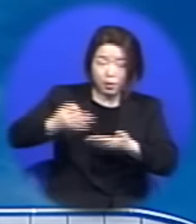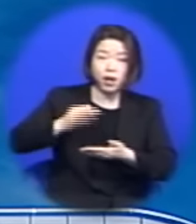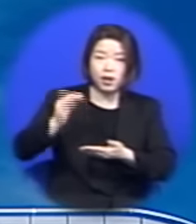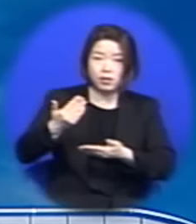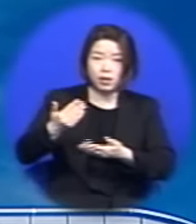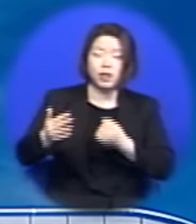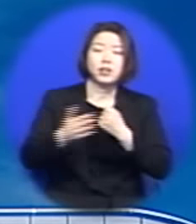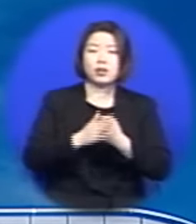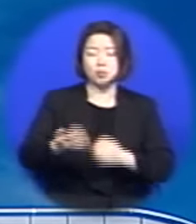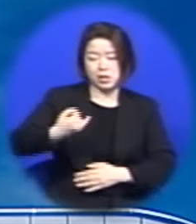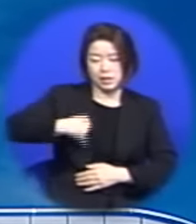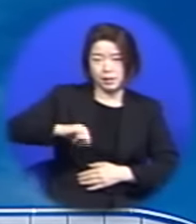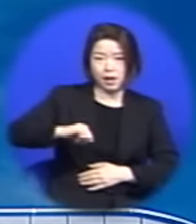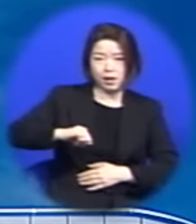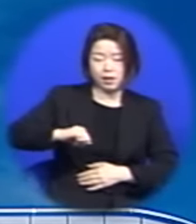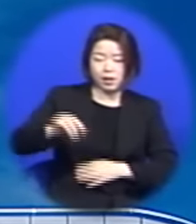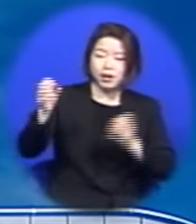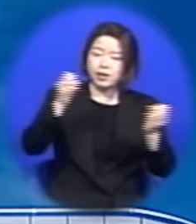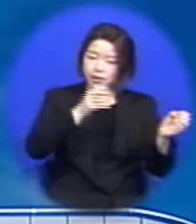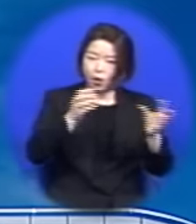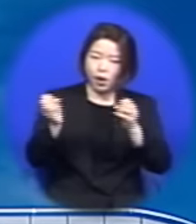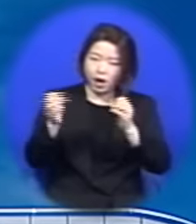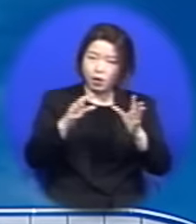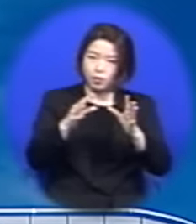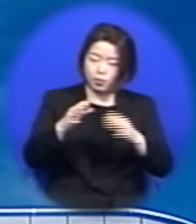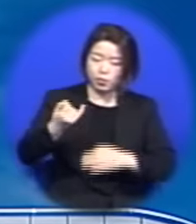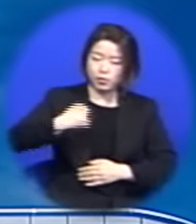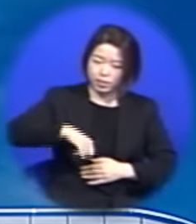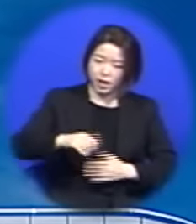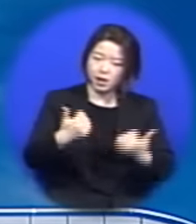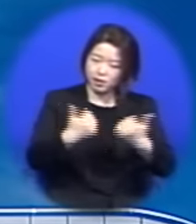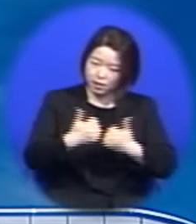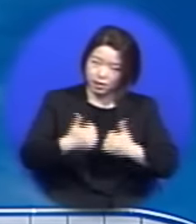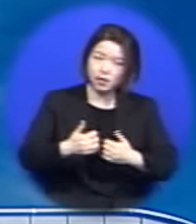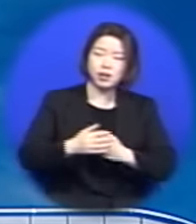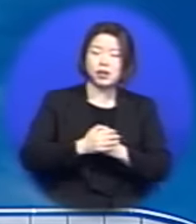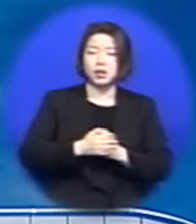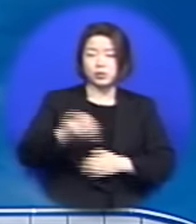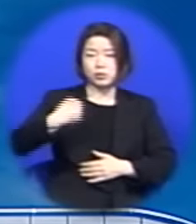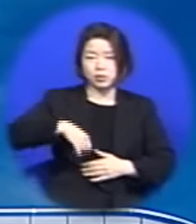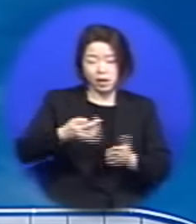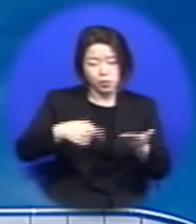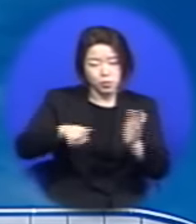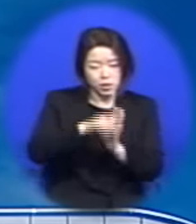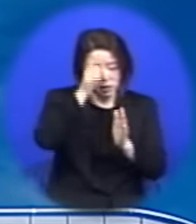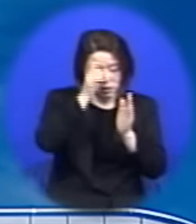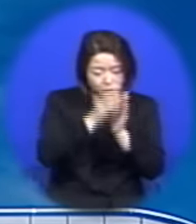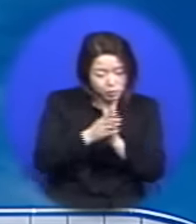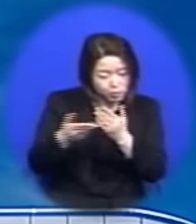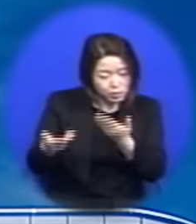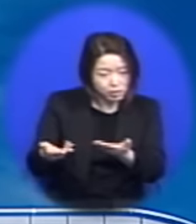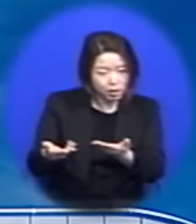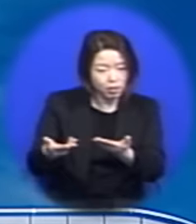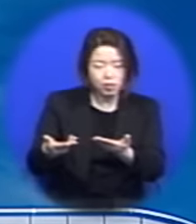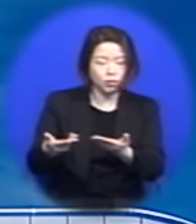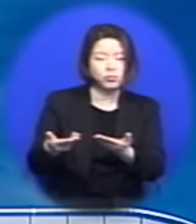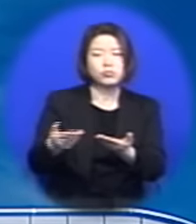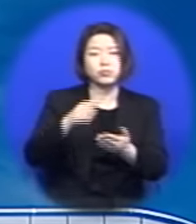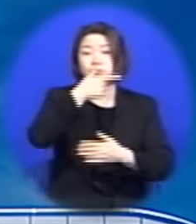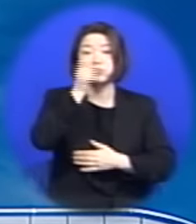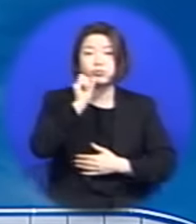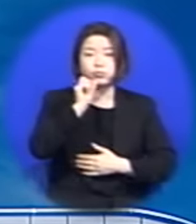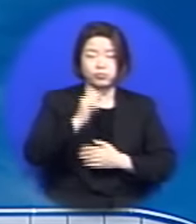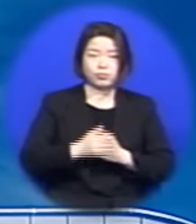그러다 보니까 딸 과 이야기할 시간 딸과 상담할 시간 딸을 위해서 기도해 줄 시간을 내지를 못한